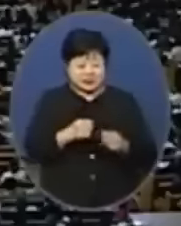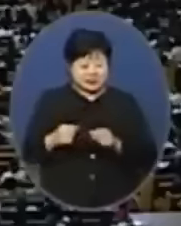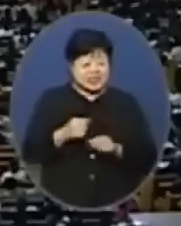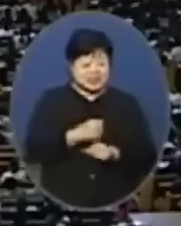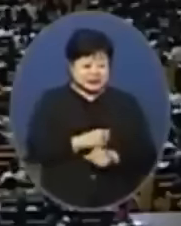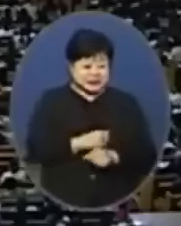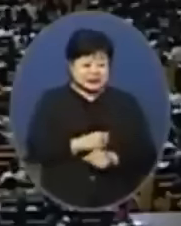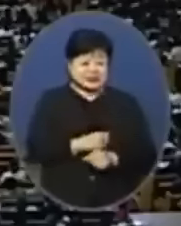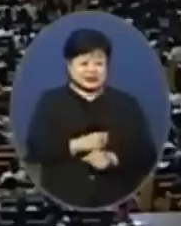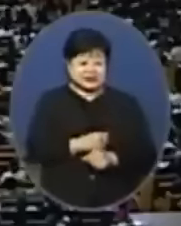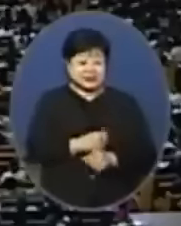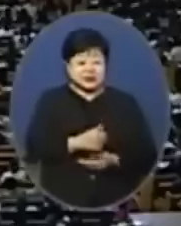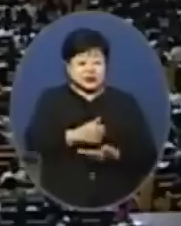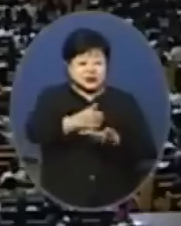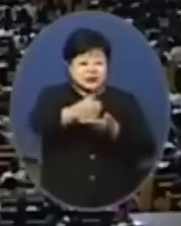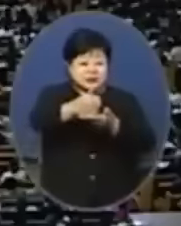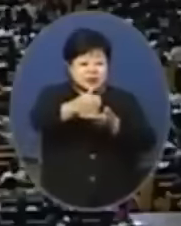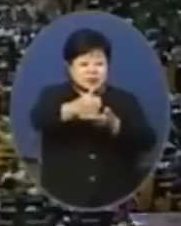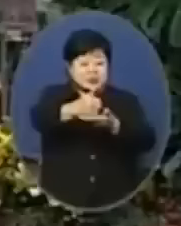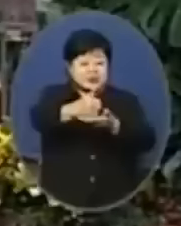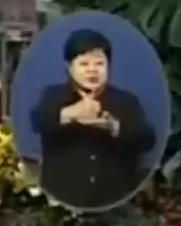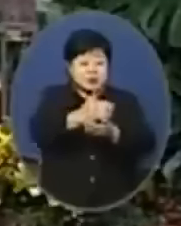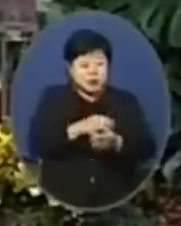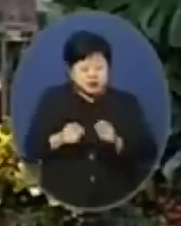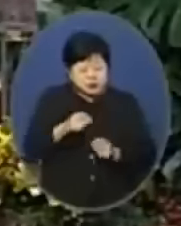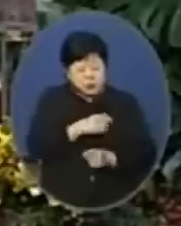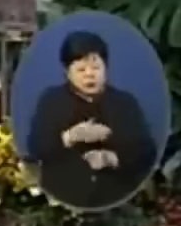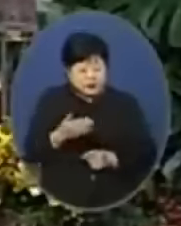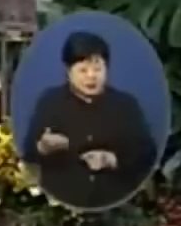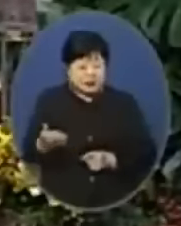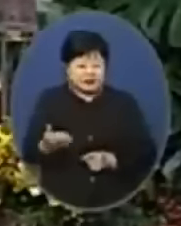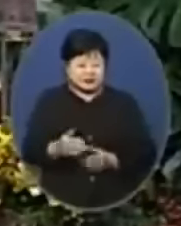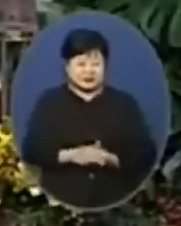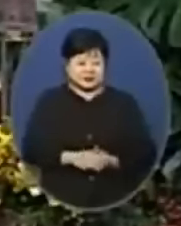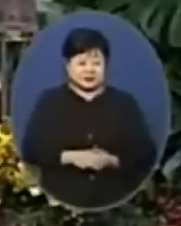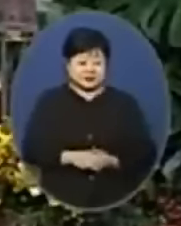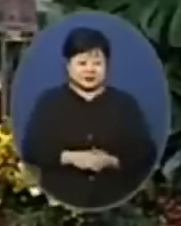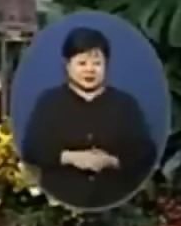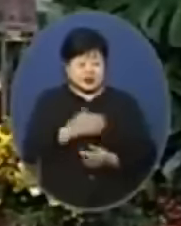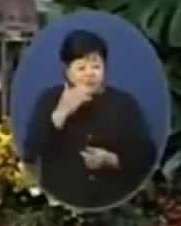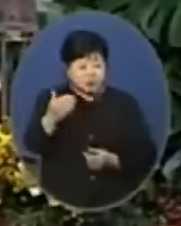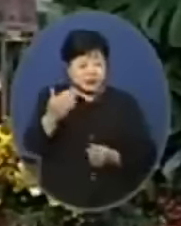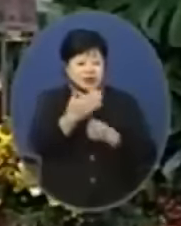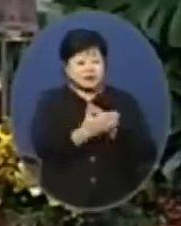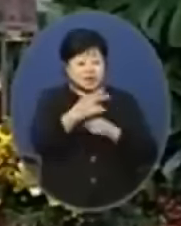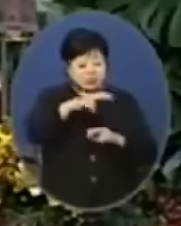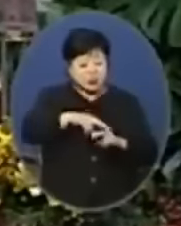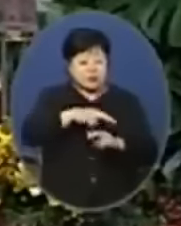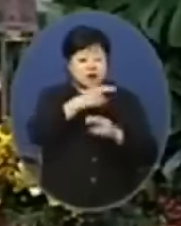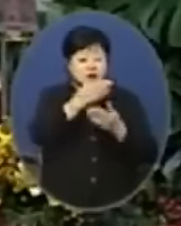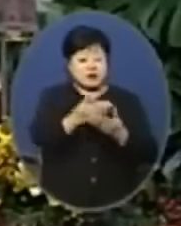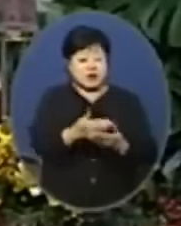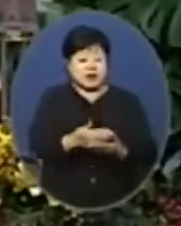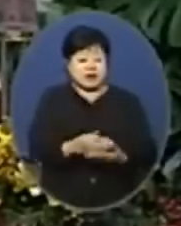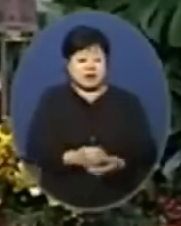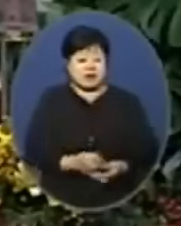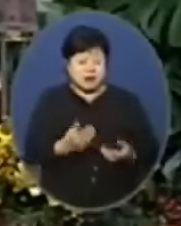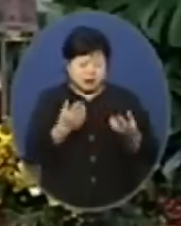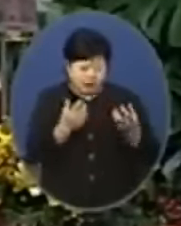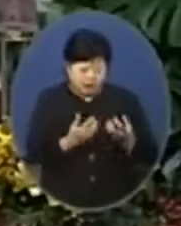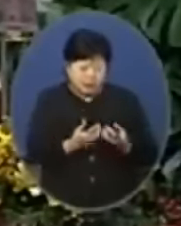것은 주님이 몸을 찢고 피를 흘리셔서 여러분에게 은혜의 선물을 가득히